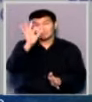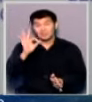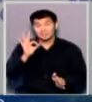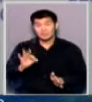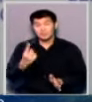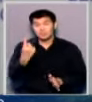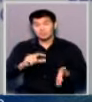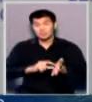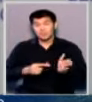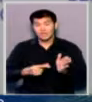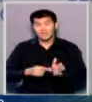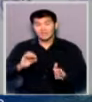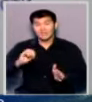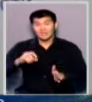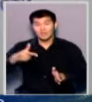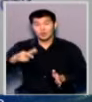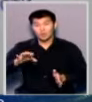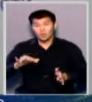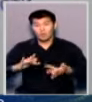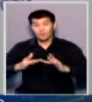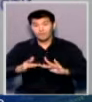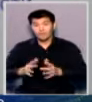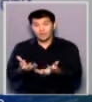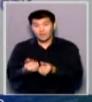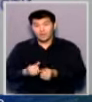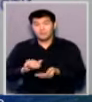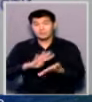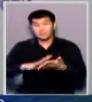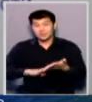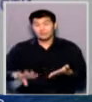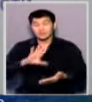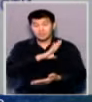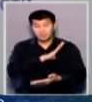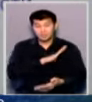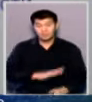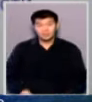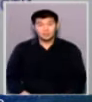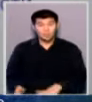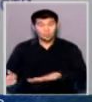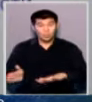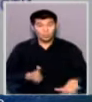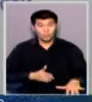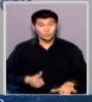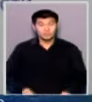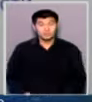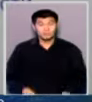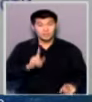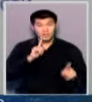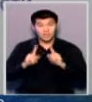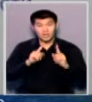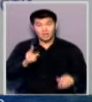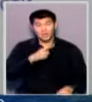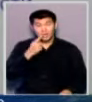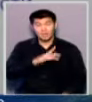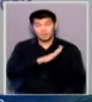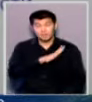оқушыларын біз ЕГОВ порталы арқылы тіркедік, және 2%-ы, яғни өткенде біз осы брифингке шыққан кезде айтқан